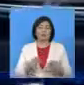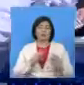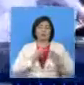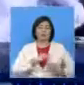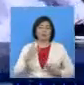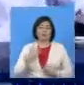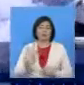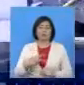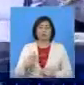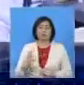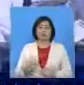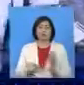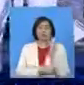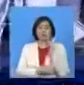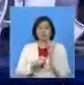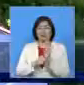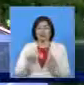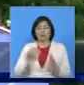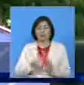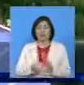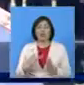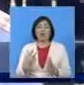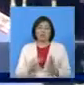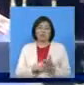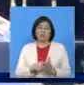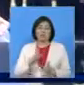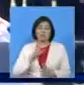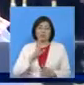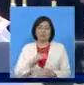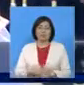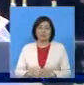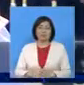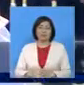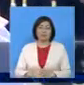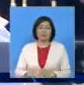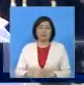работает 131 сотрудник, включая 7 женщин.